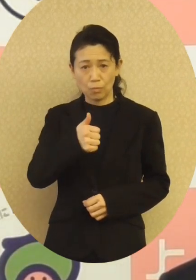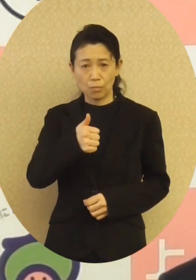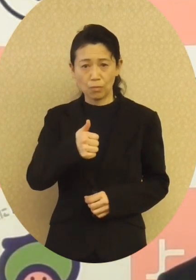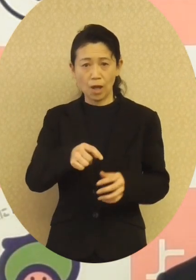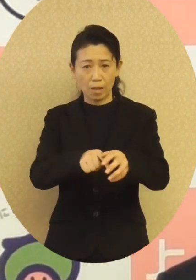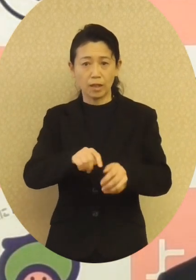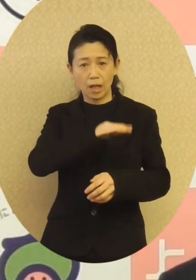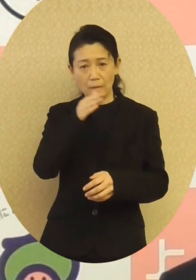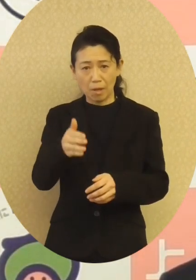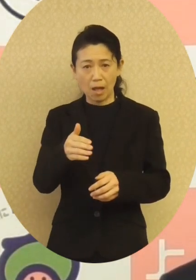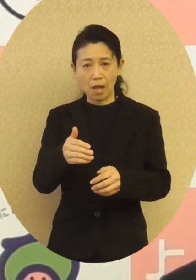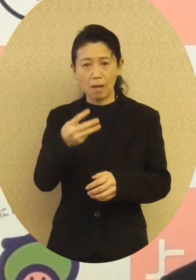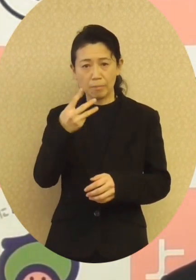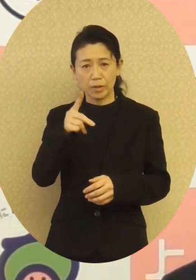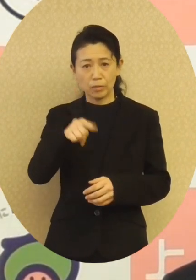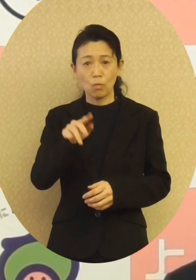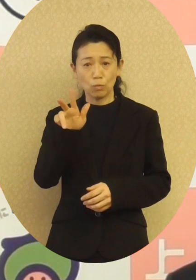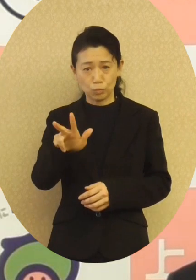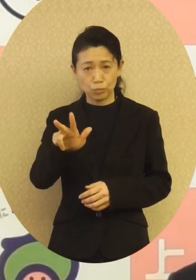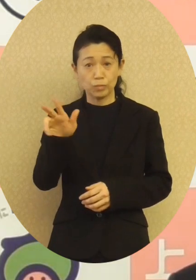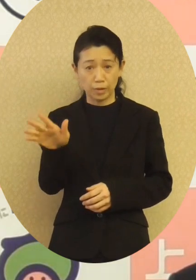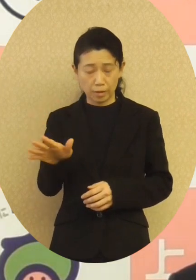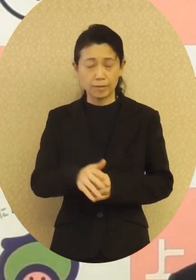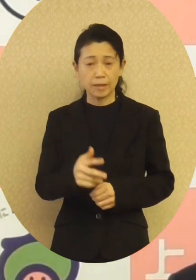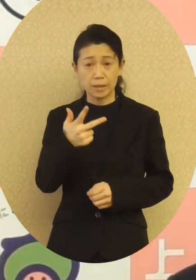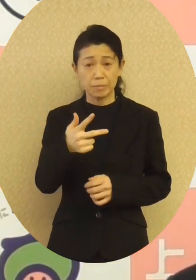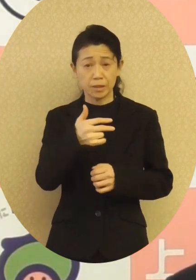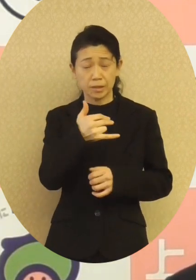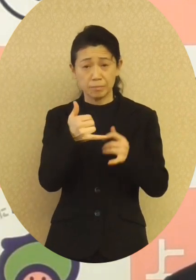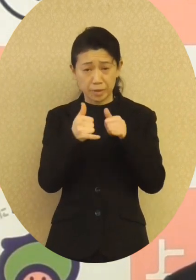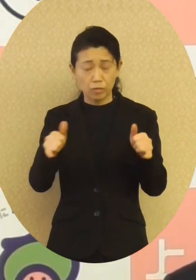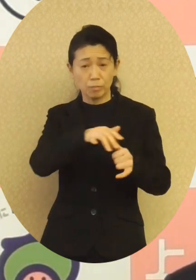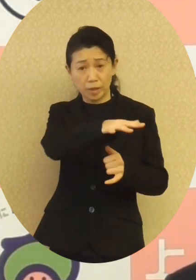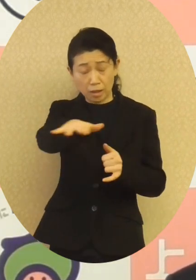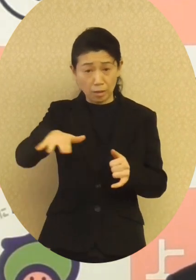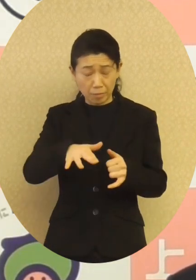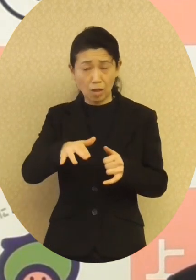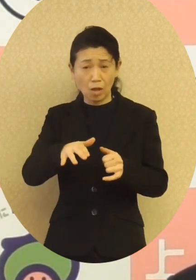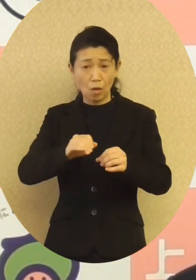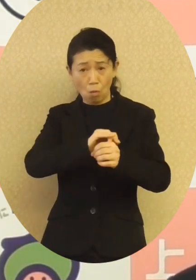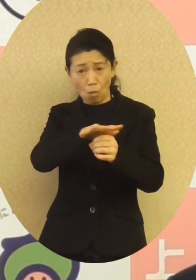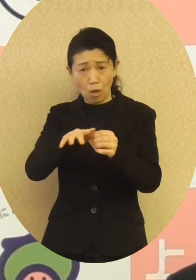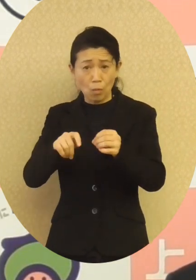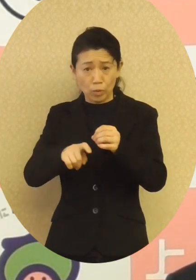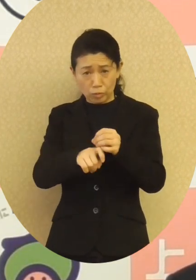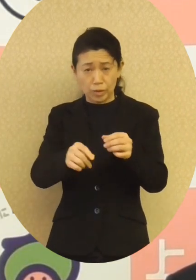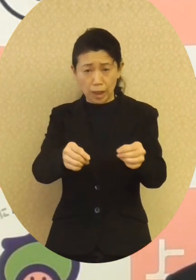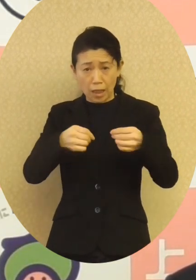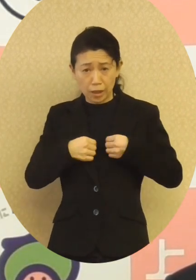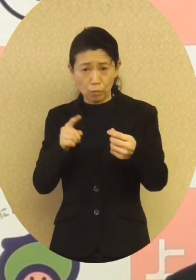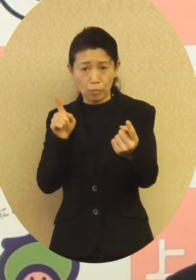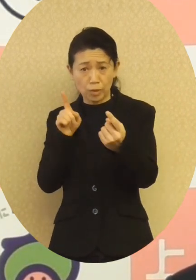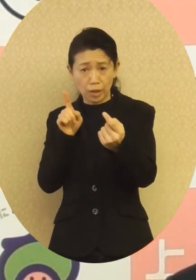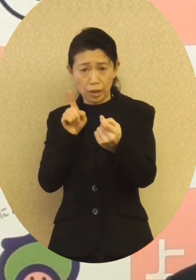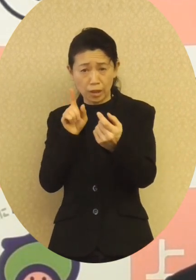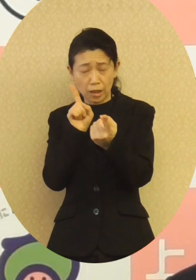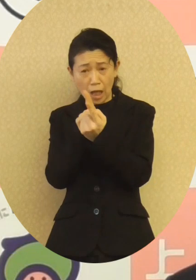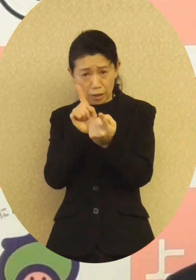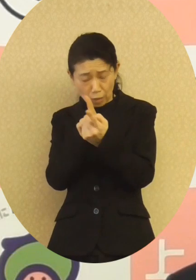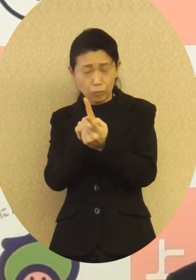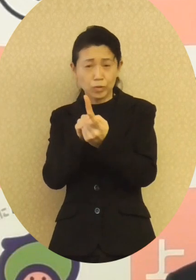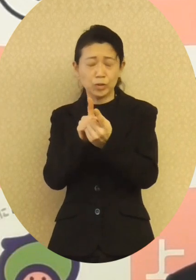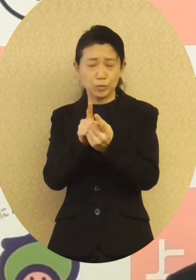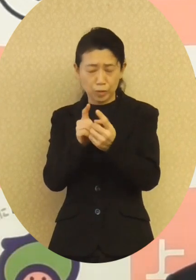市長の畠山稔です。市民の皆様には新型コロナウイルス感染症対策